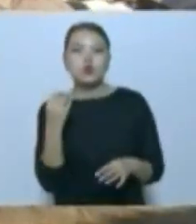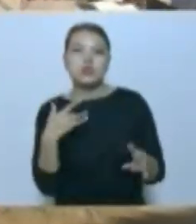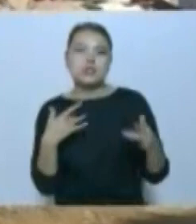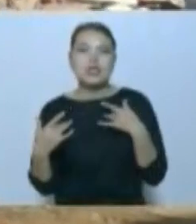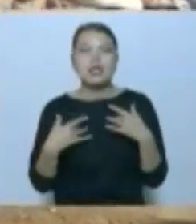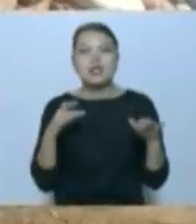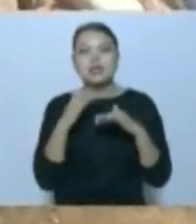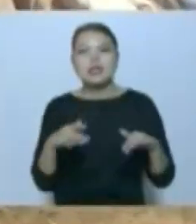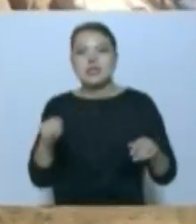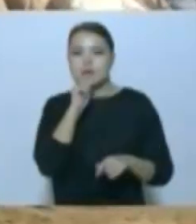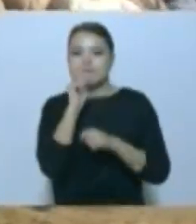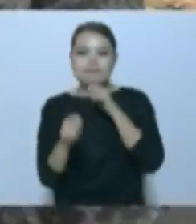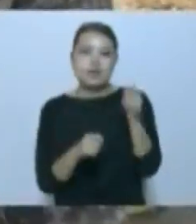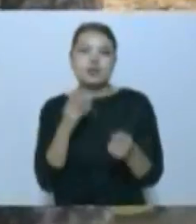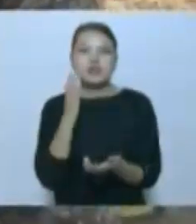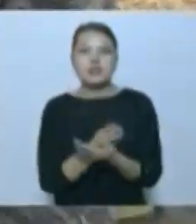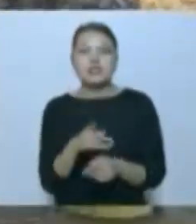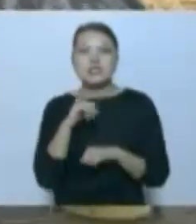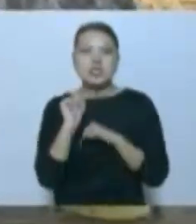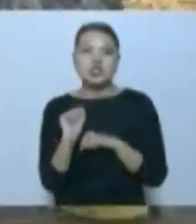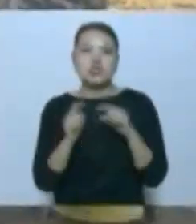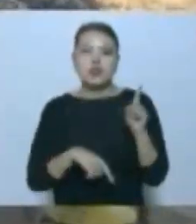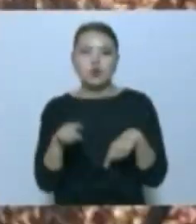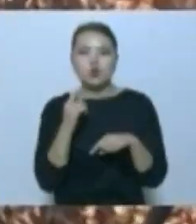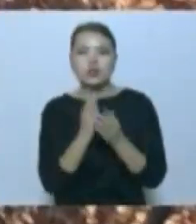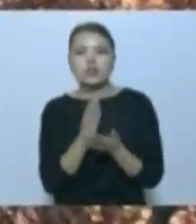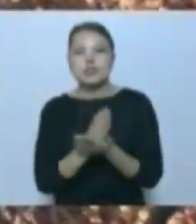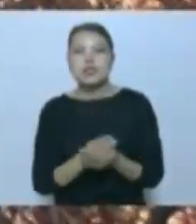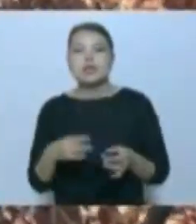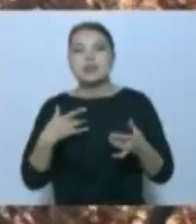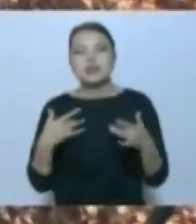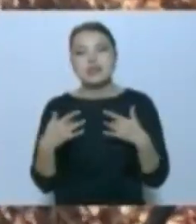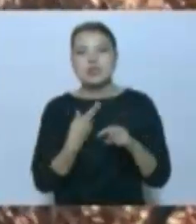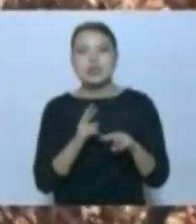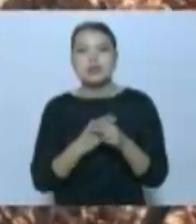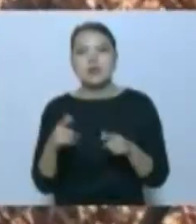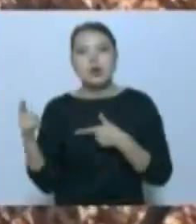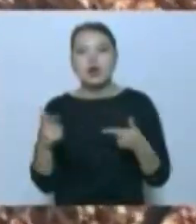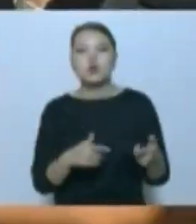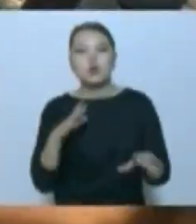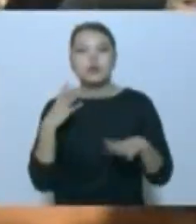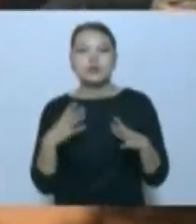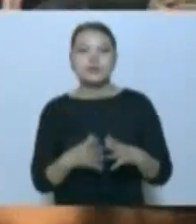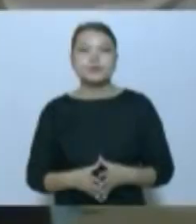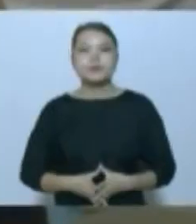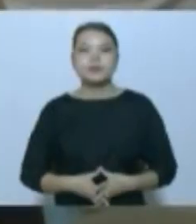торжественная церемония награждения защитников Родины. Мероприятие завершилось концертной программой, подготовленной силами